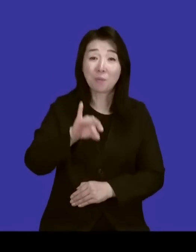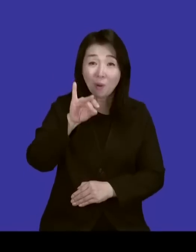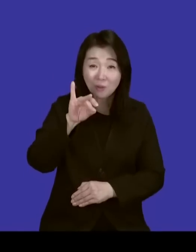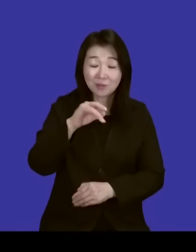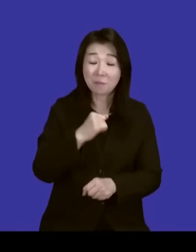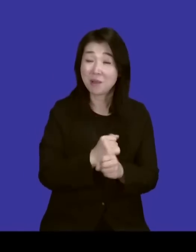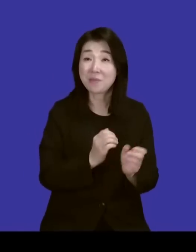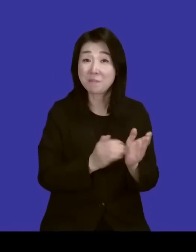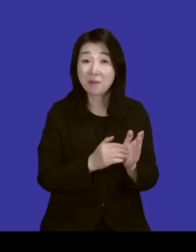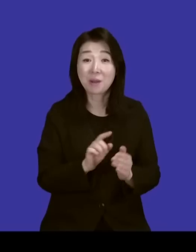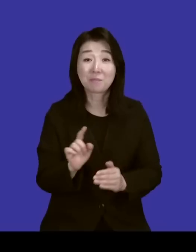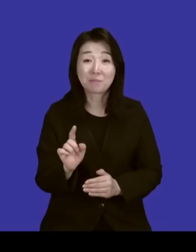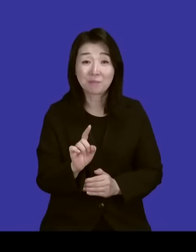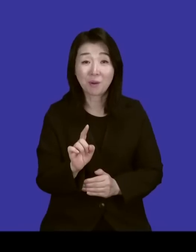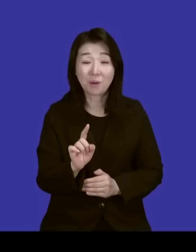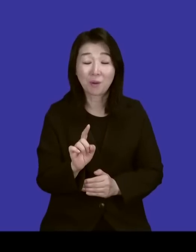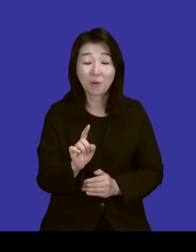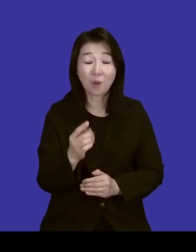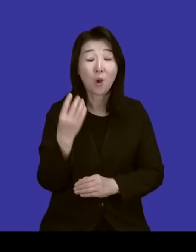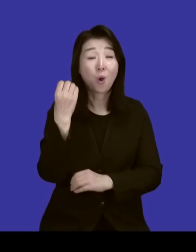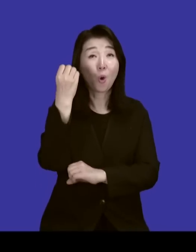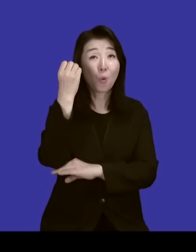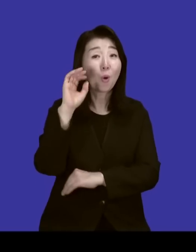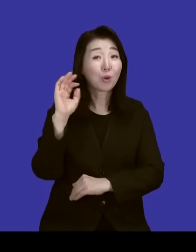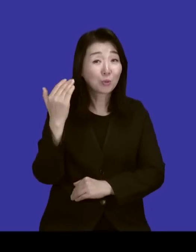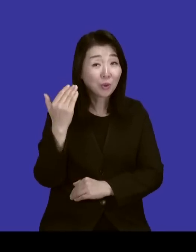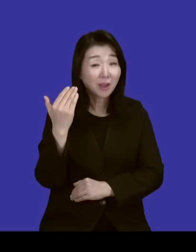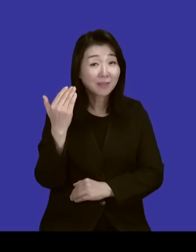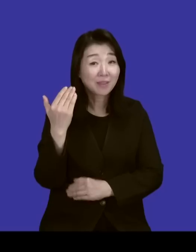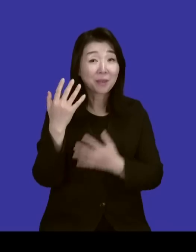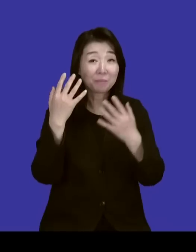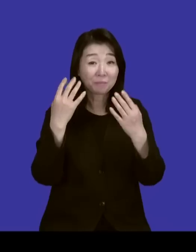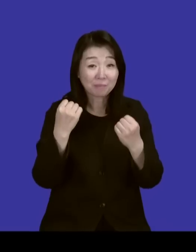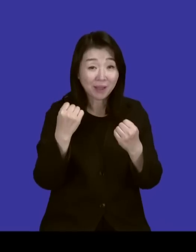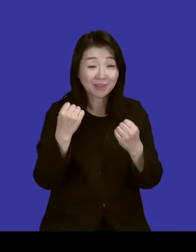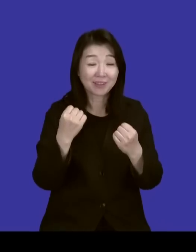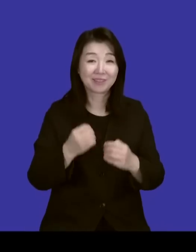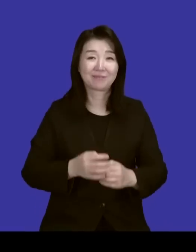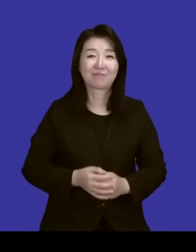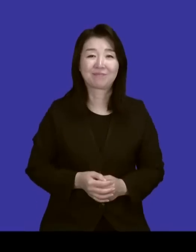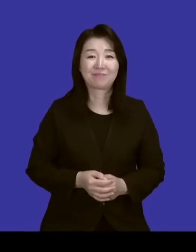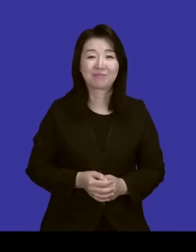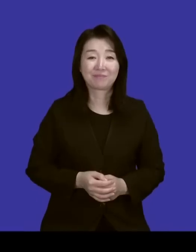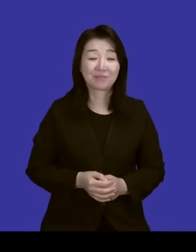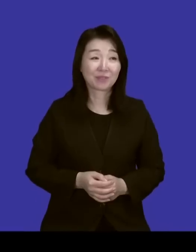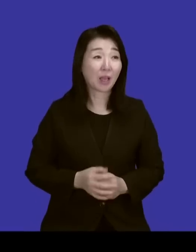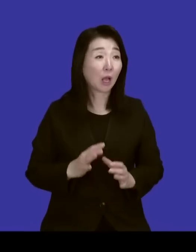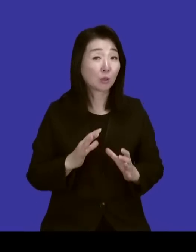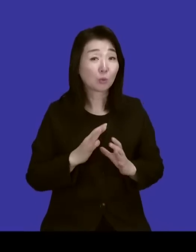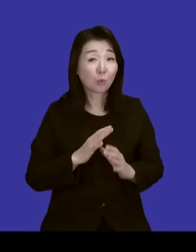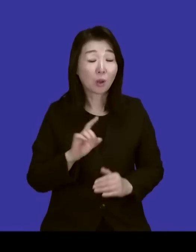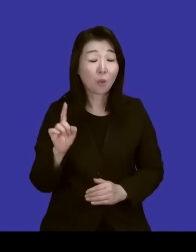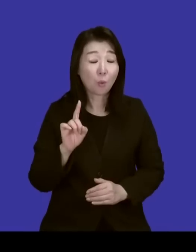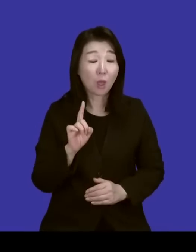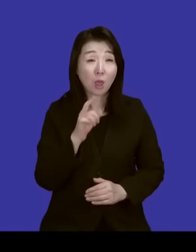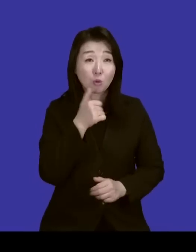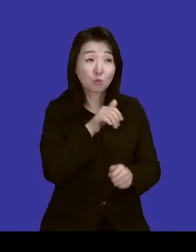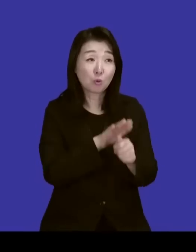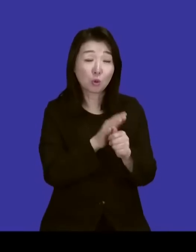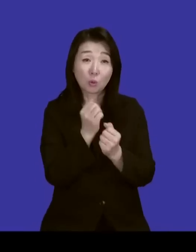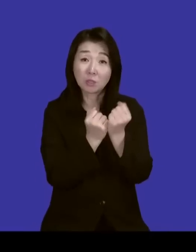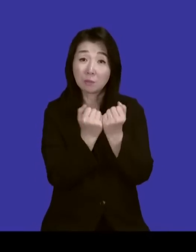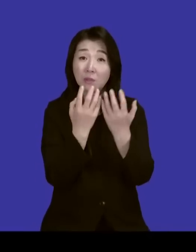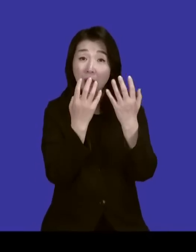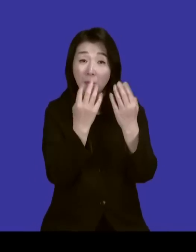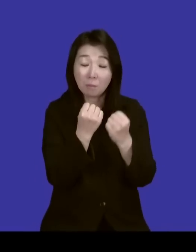되셔서 한국 교회 원조. 예, 원조가 되신 경우들이 많은데 그 이야기를 나눠볼 텐데 전 깜짝 놀랐어요. 우리 사실 중보기도 세미나를 많이 하는데